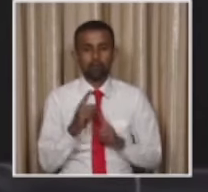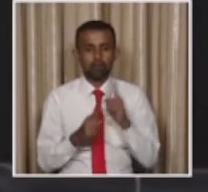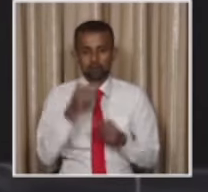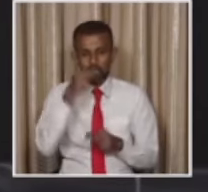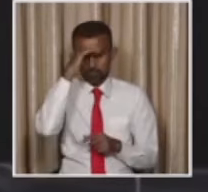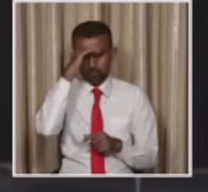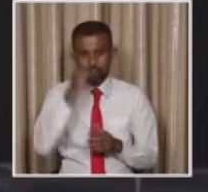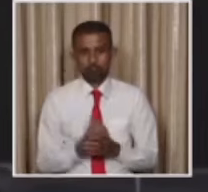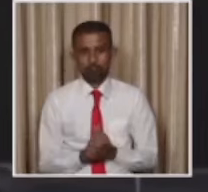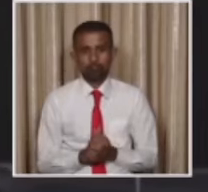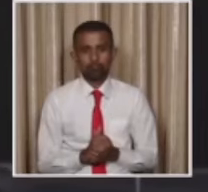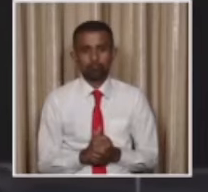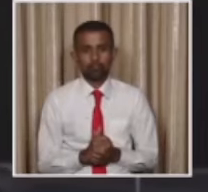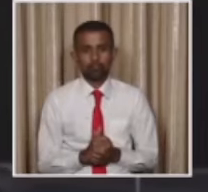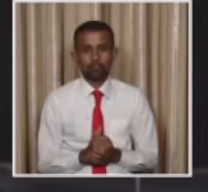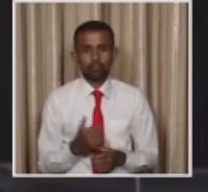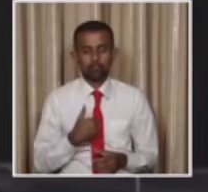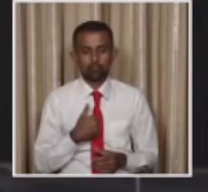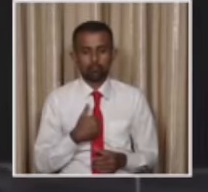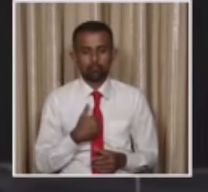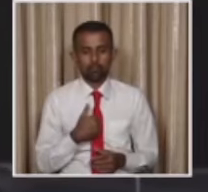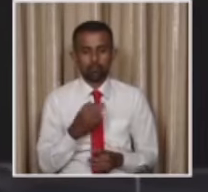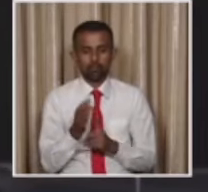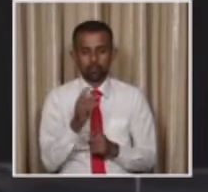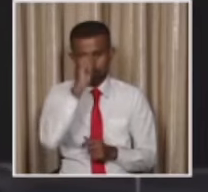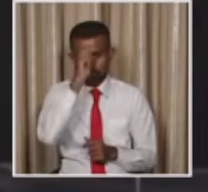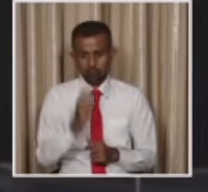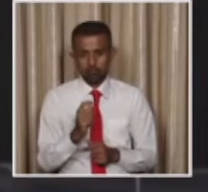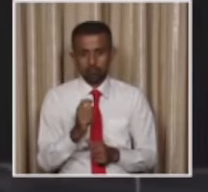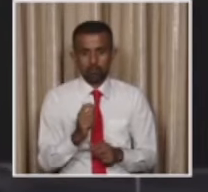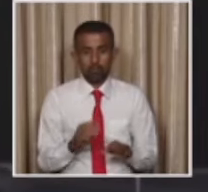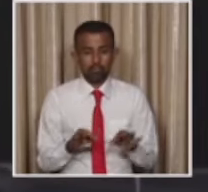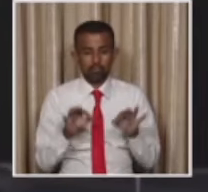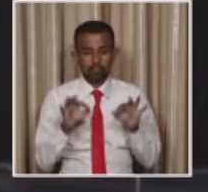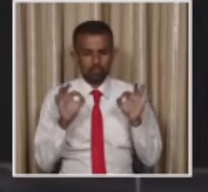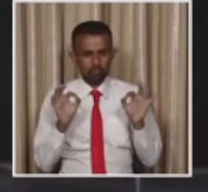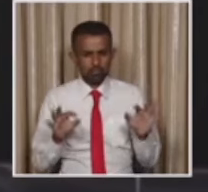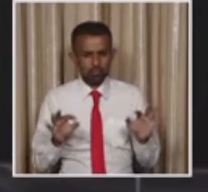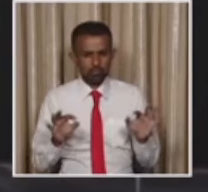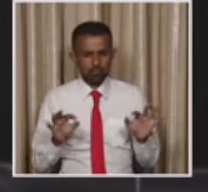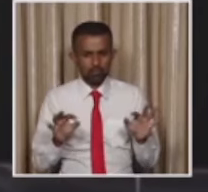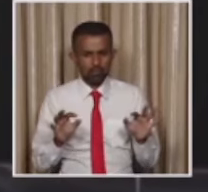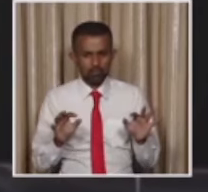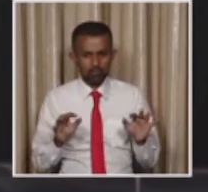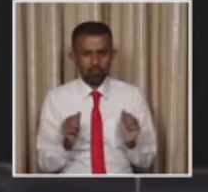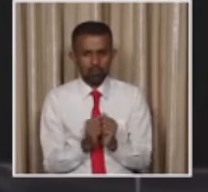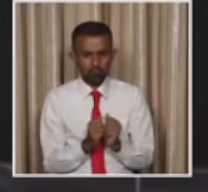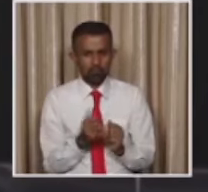කතානායකතුමනි මම ගරු ජනාධිපතිතුමා ඉතාම සූක්ෂම පන්දු යැවීමක නිරත